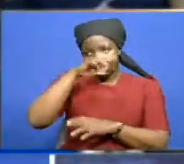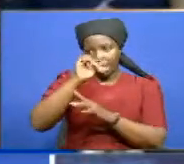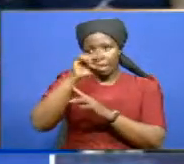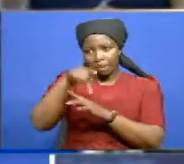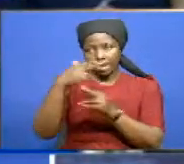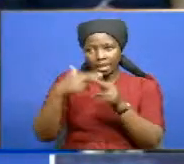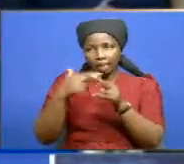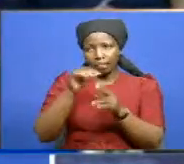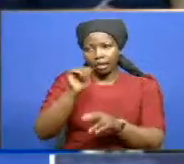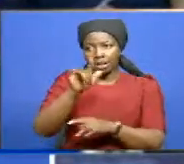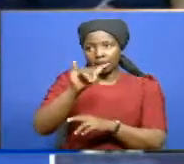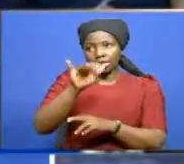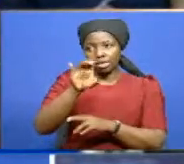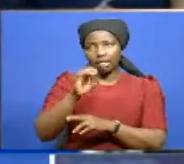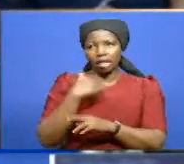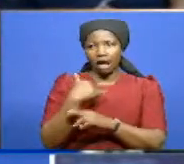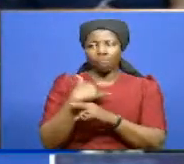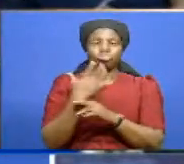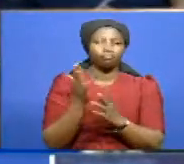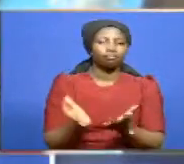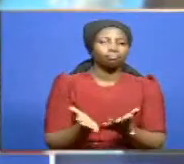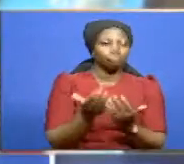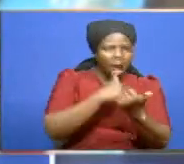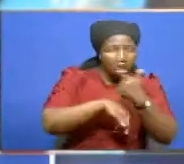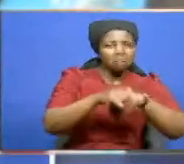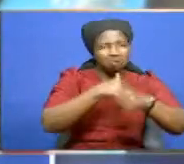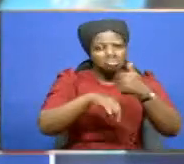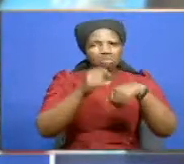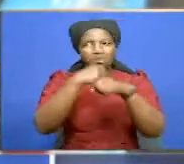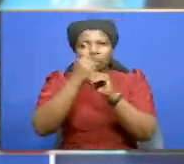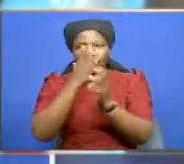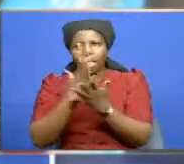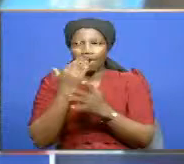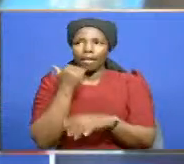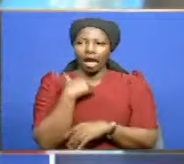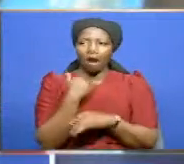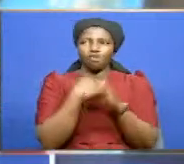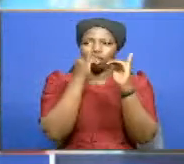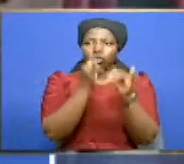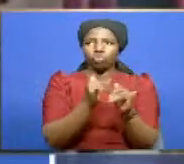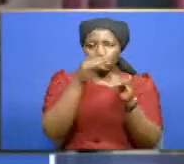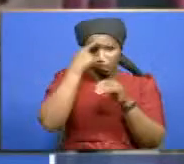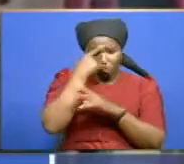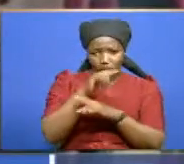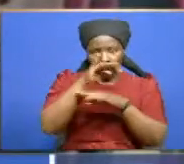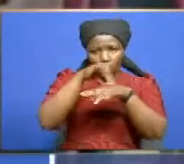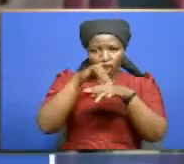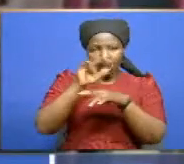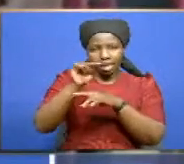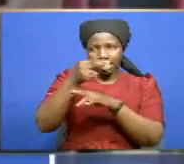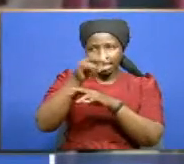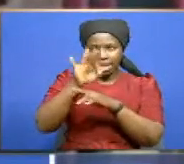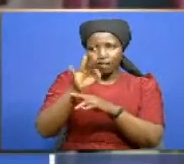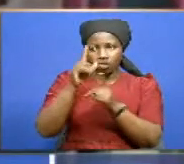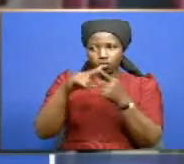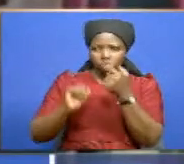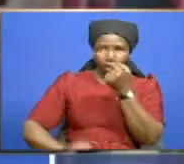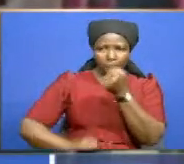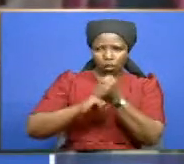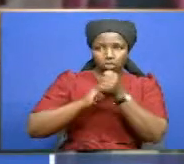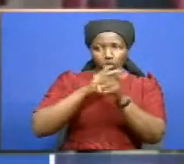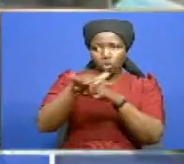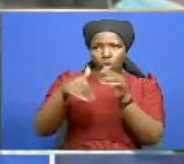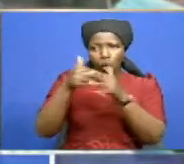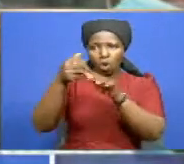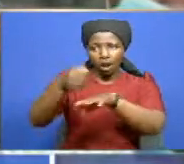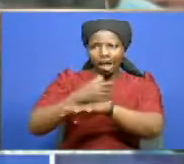Nganga ameimarisha miito ya kuharakishwa kwa utekelezaji wa sera mpya za bima ya afya kitaifa ili kugharamia matibabu yote ya wagonjwa wa